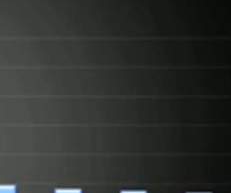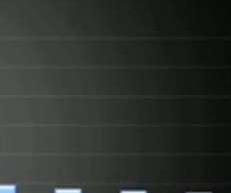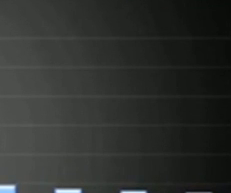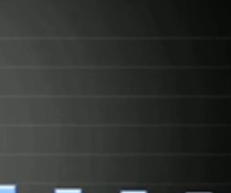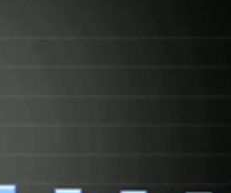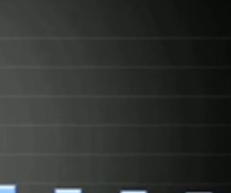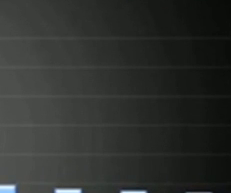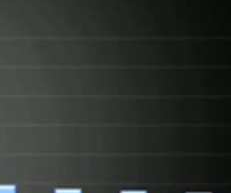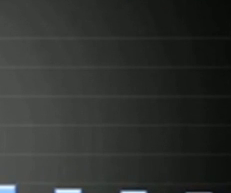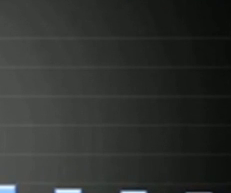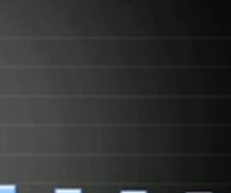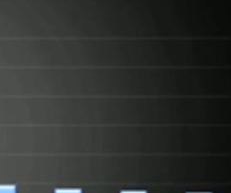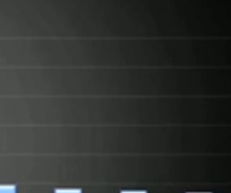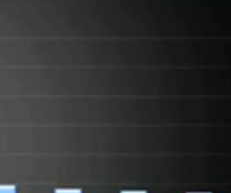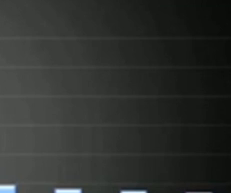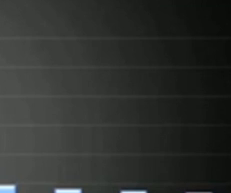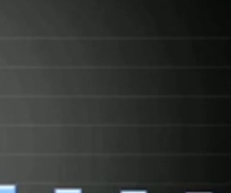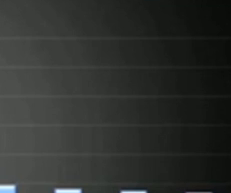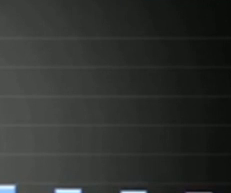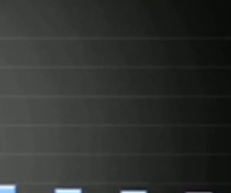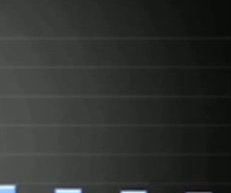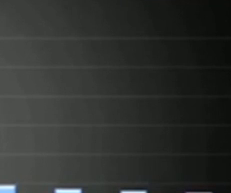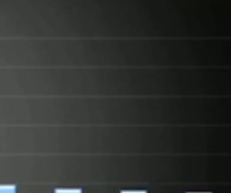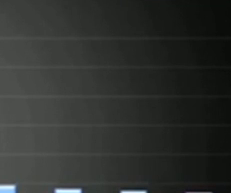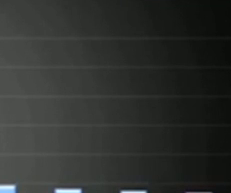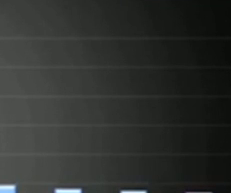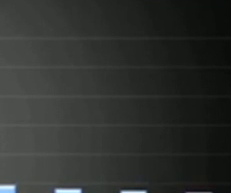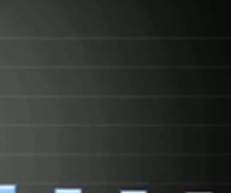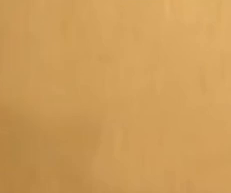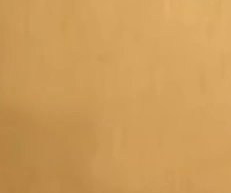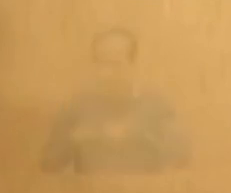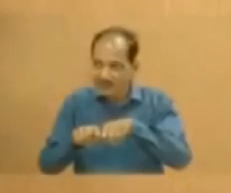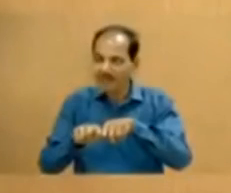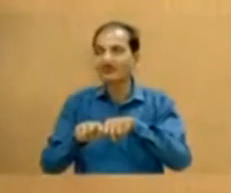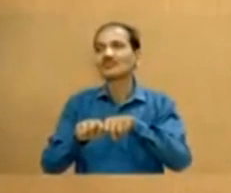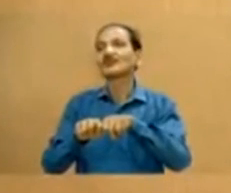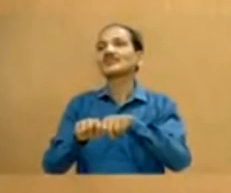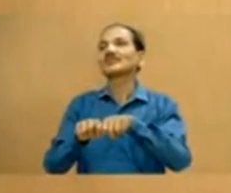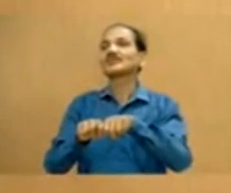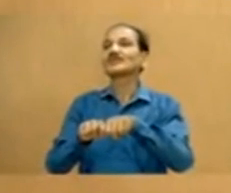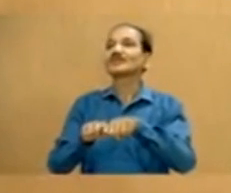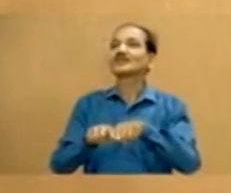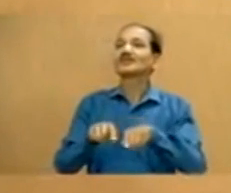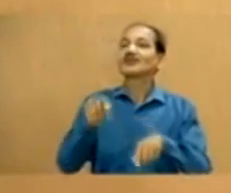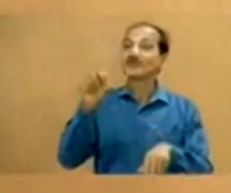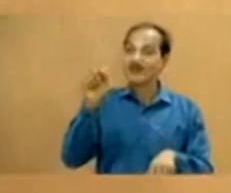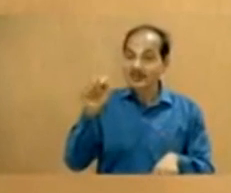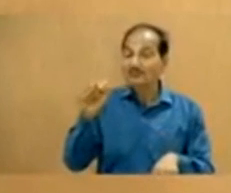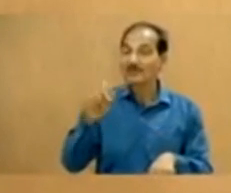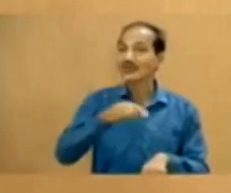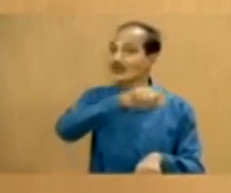ରାୟଗଡ଼ା, ଭଦ୍ରକ, ବରହମପୁର, ଭବାନୀପାଟନା, ବରଗଡ଼, ଏମାନେ ସମସ୍ତେ ରୋମ୍ ସାଙ୍ଗରେ ୟାଙ୍କର ତୁଳନା କରିହେବ।